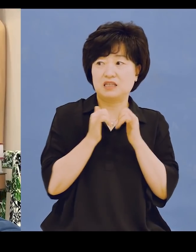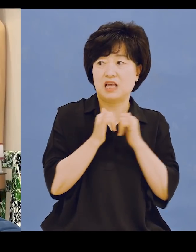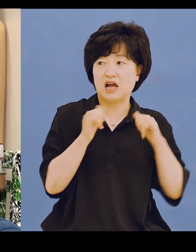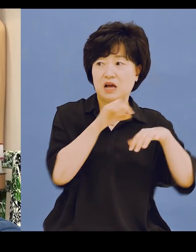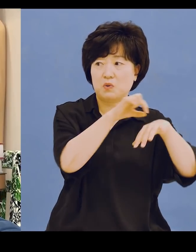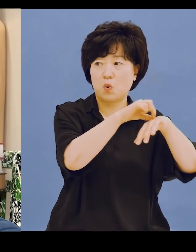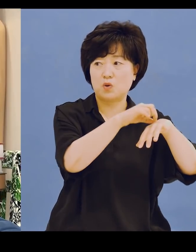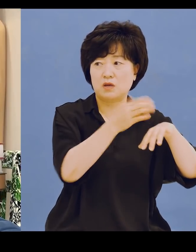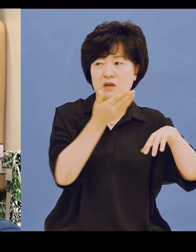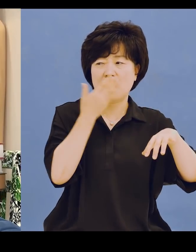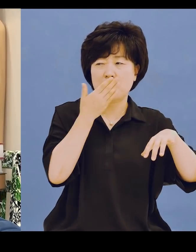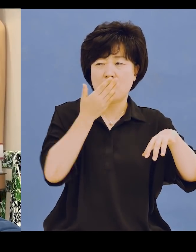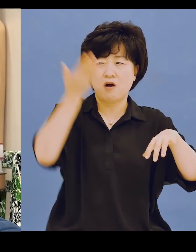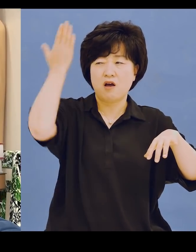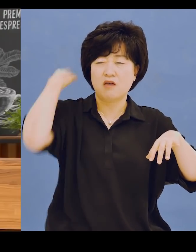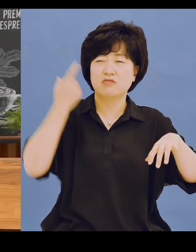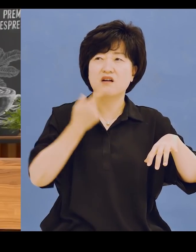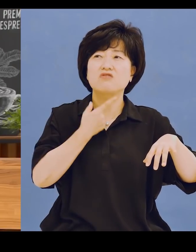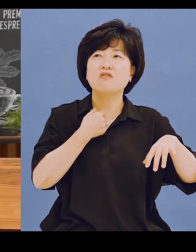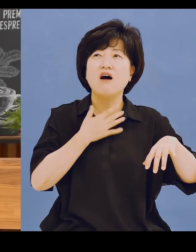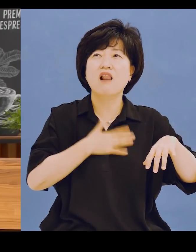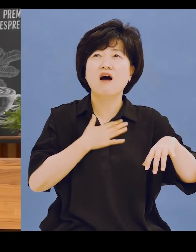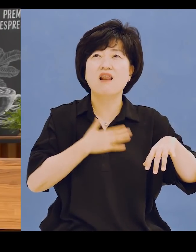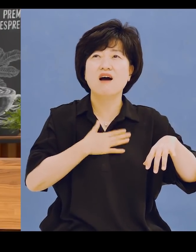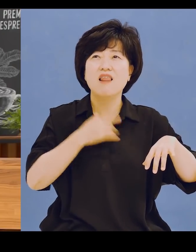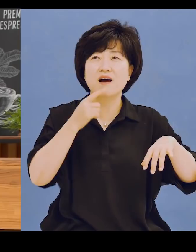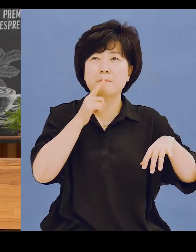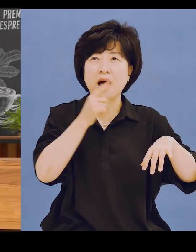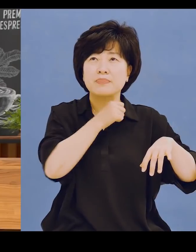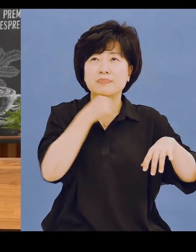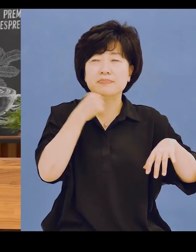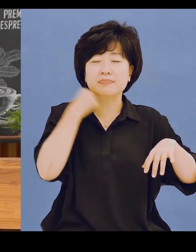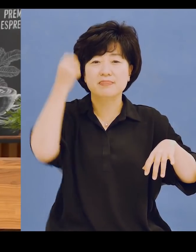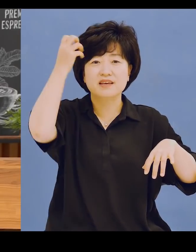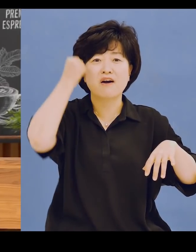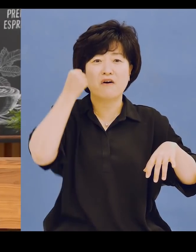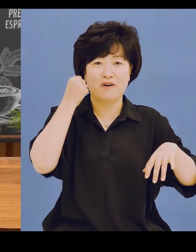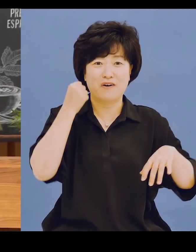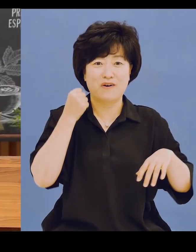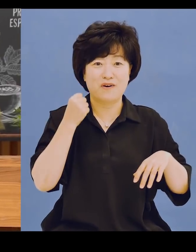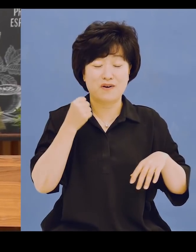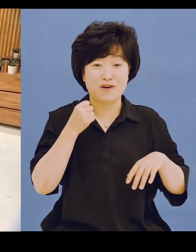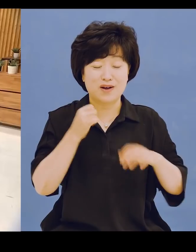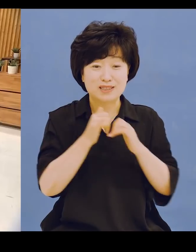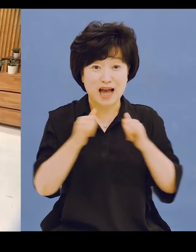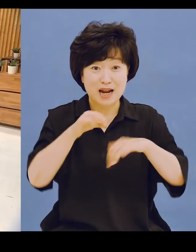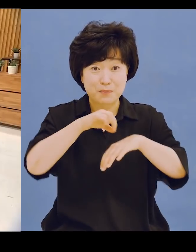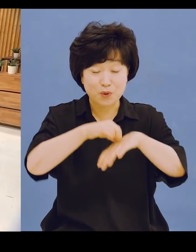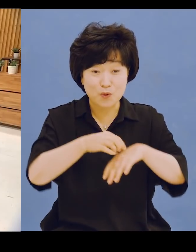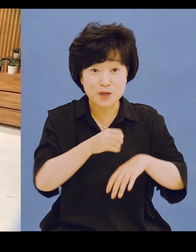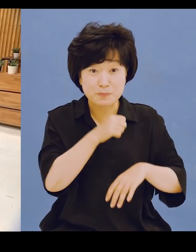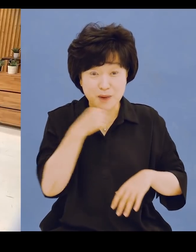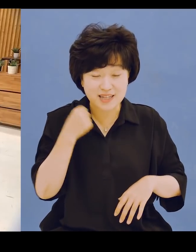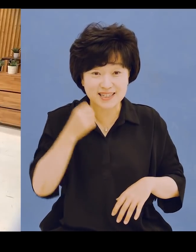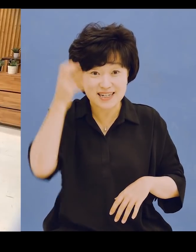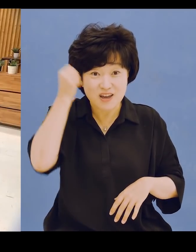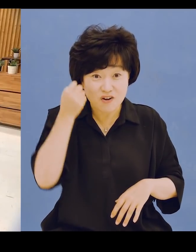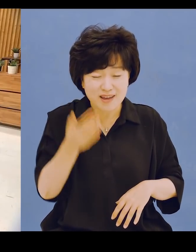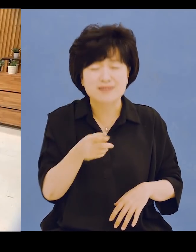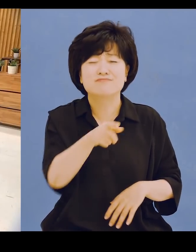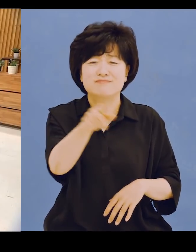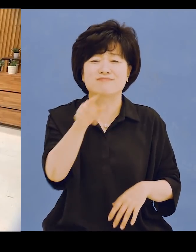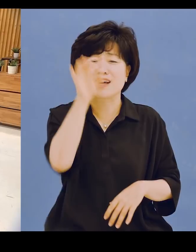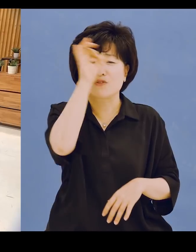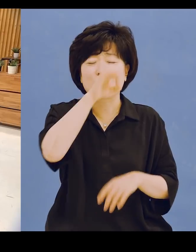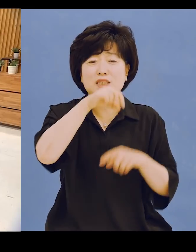사람의 고기의 맛을 기억하고 있어요. 아니 맛을 아직 기억하고 기억한다. 있다고요? 그러니까 우리 세 맛있대요? 분이 만일에